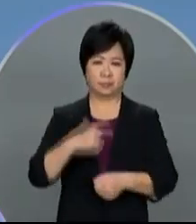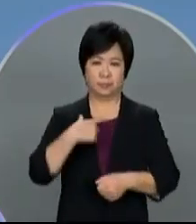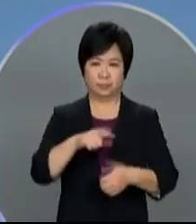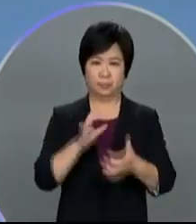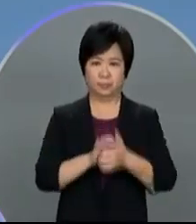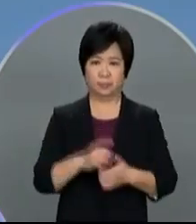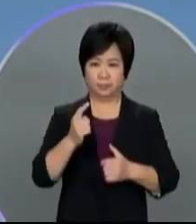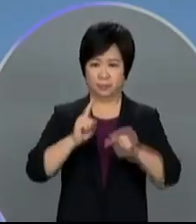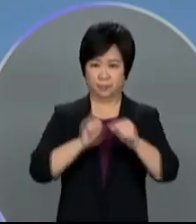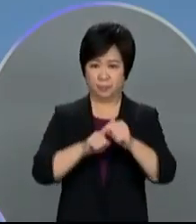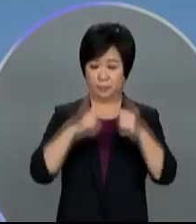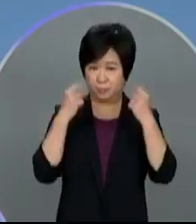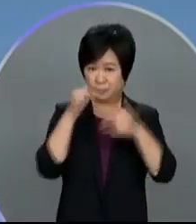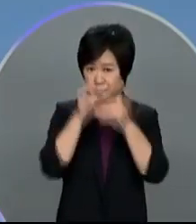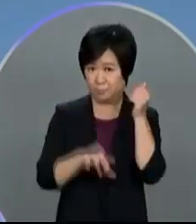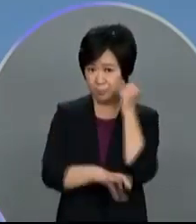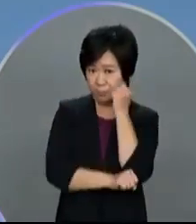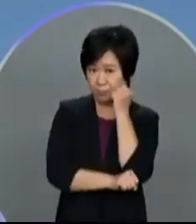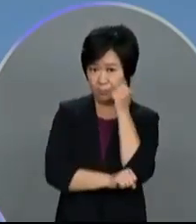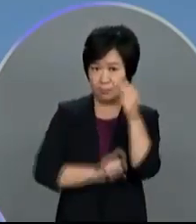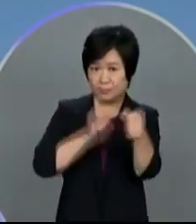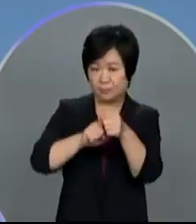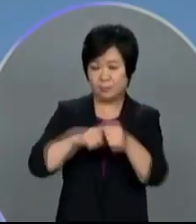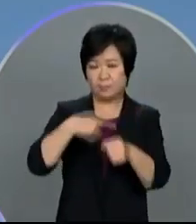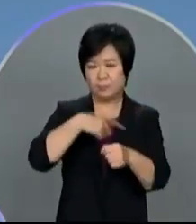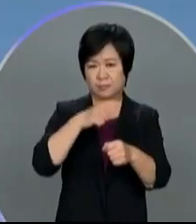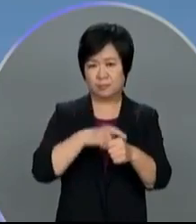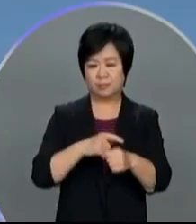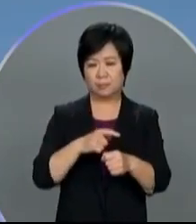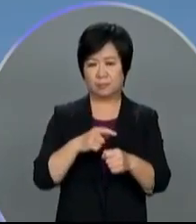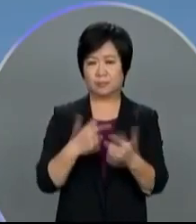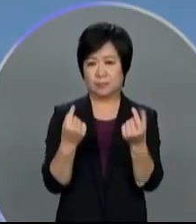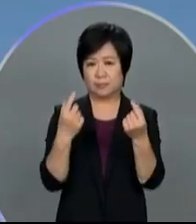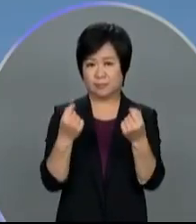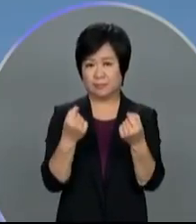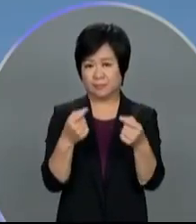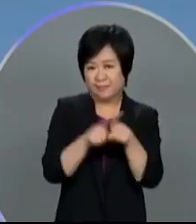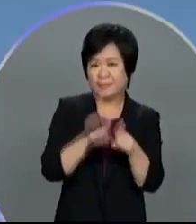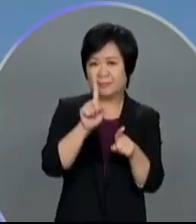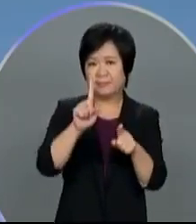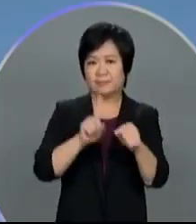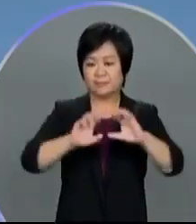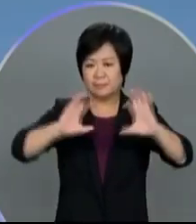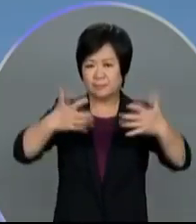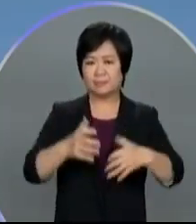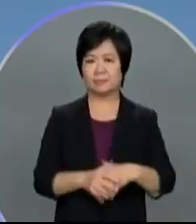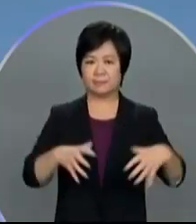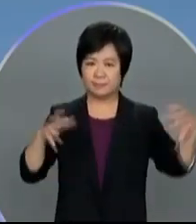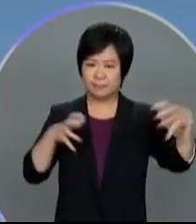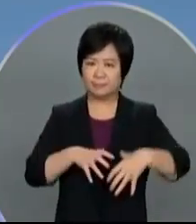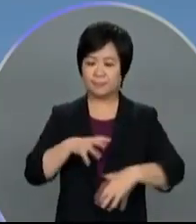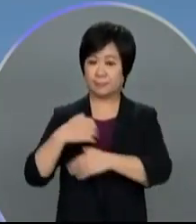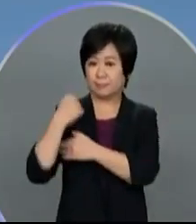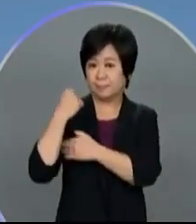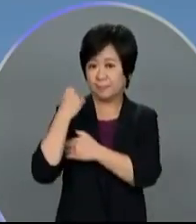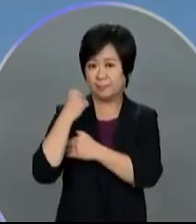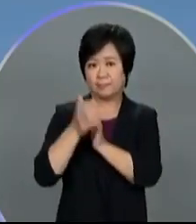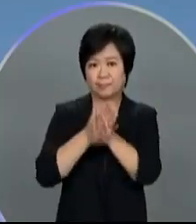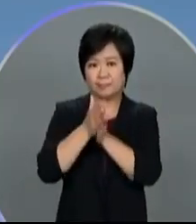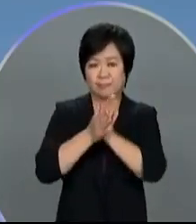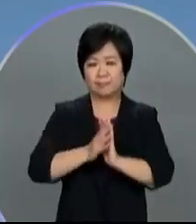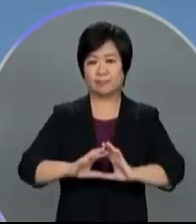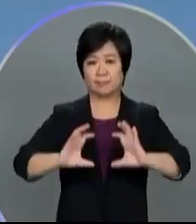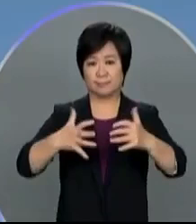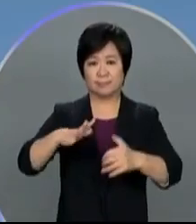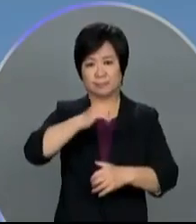一个中国原则基础上达成海峡两岸共属同属一个中国，共同努力谋求国家统